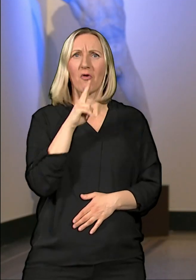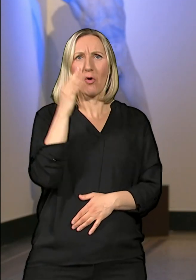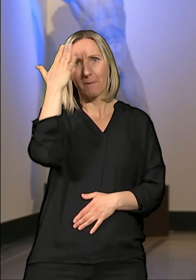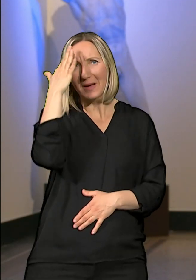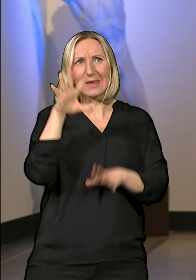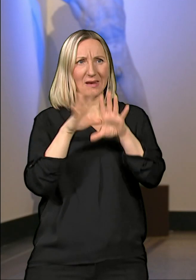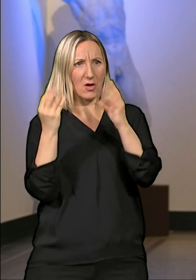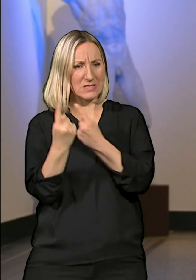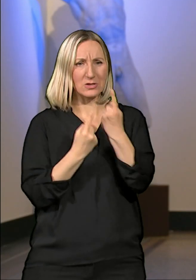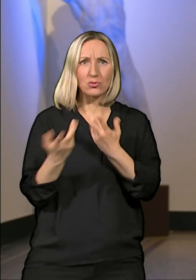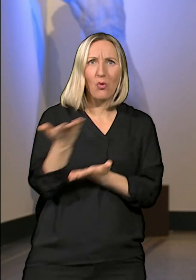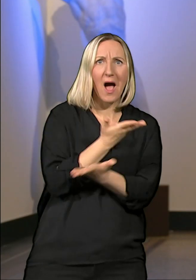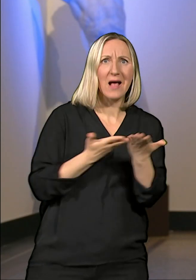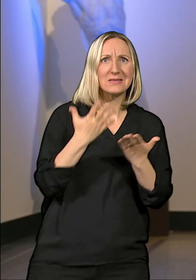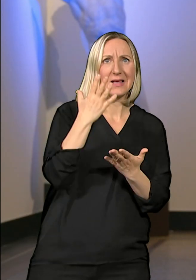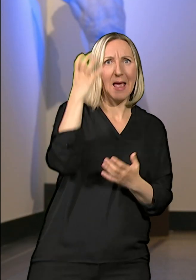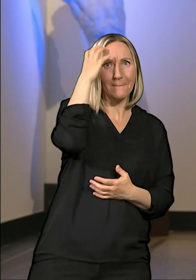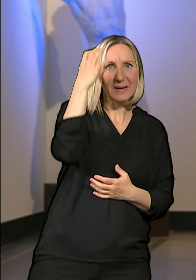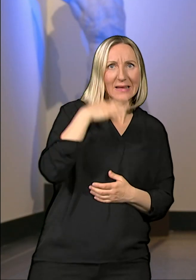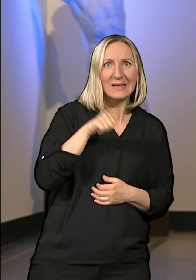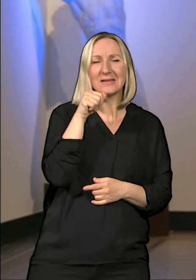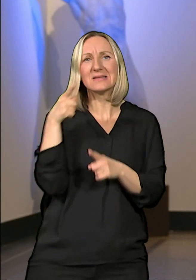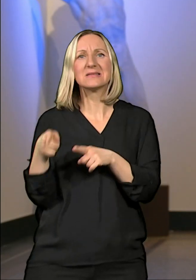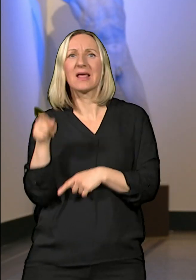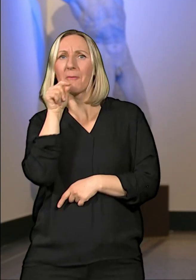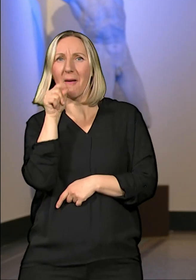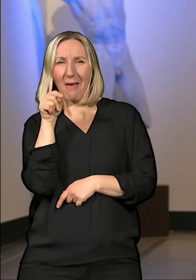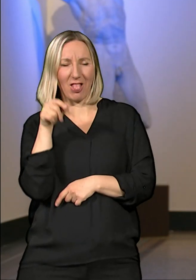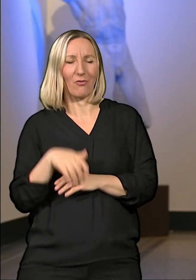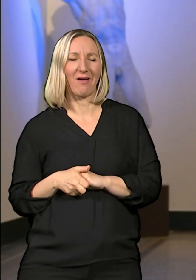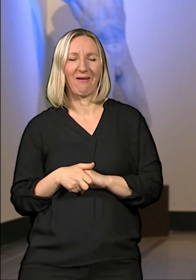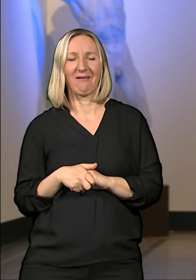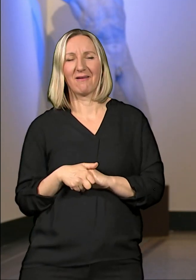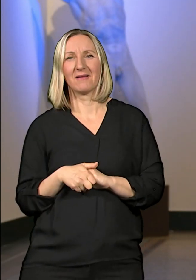o cijeloj toj situaciji između princa i Pepeljuge.